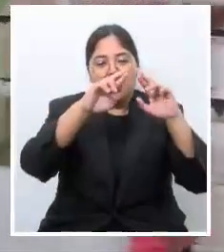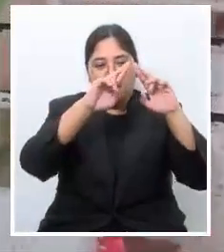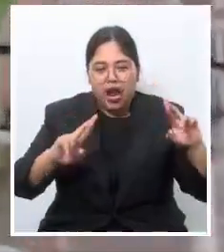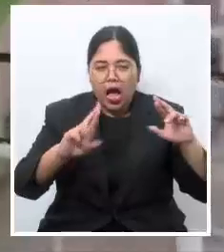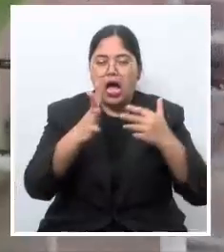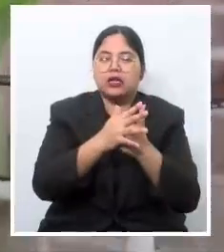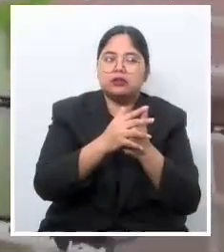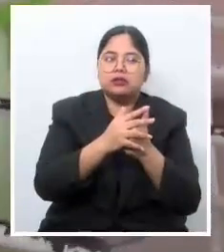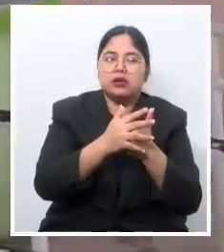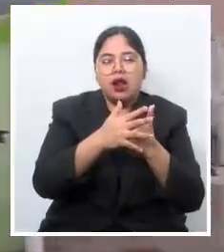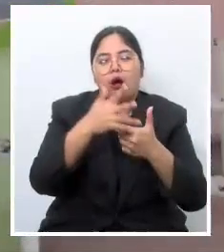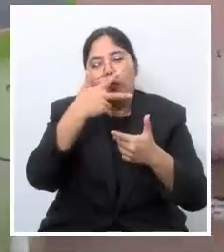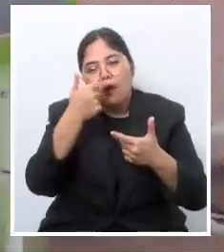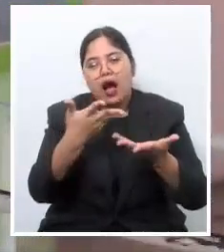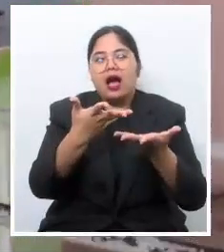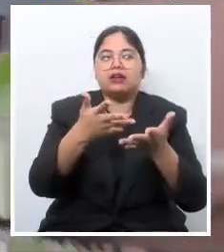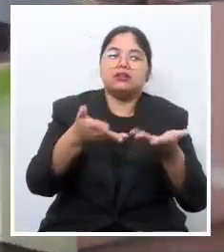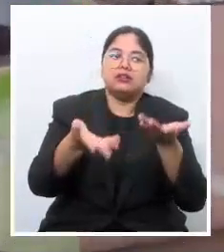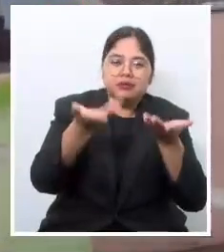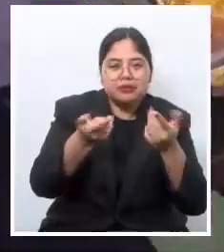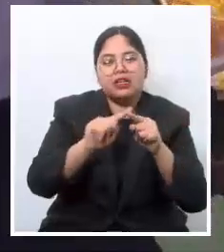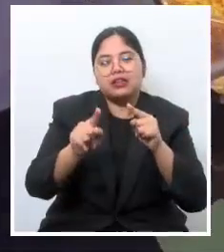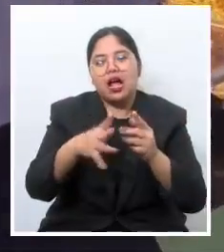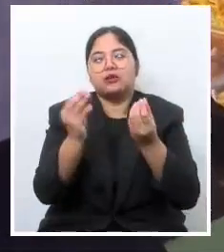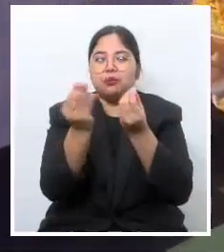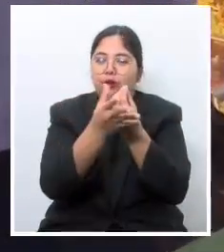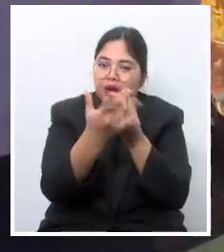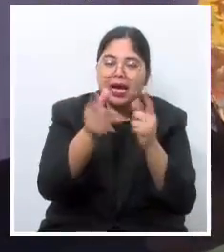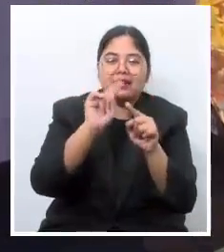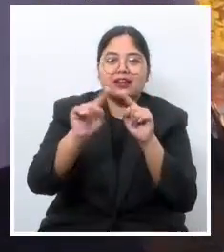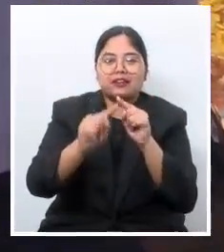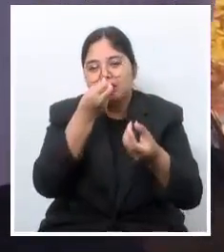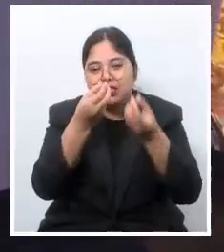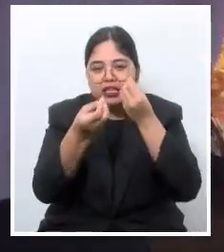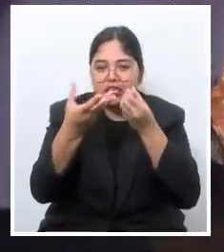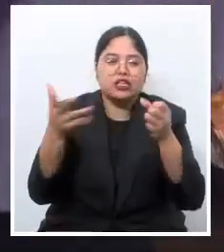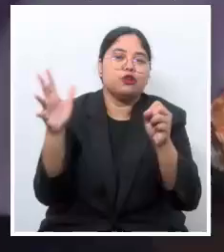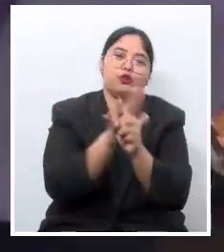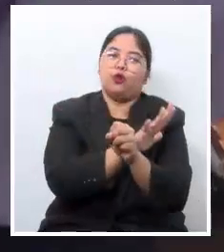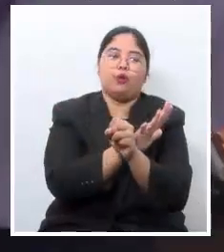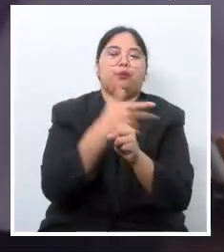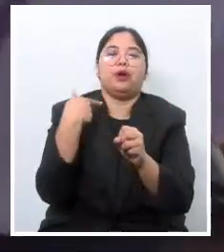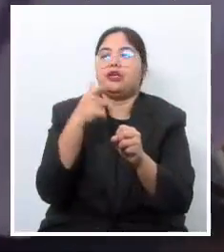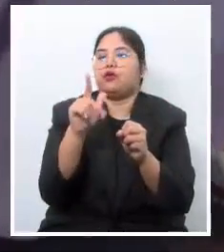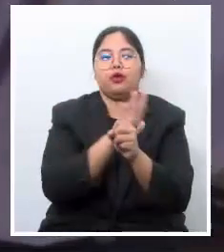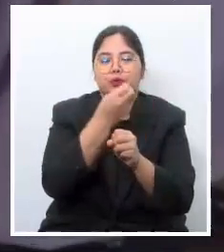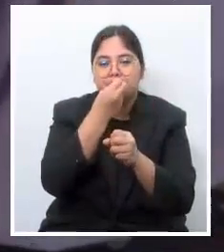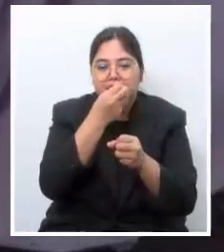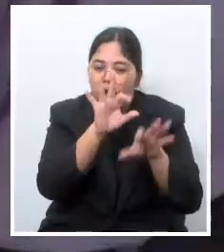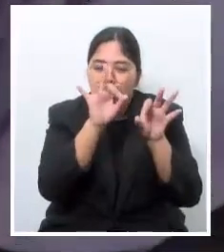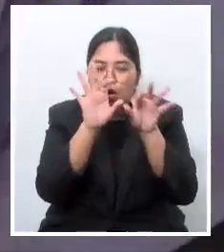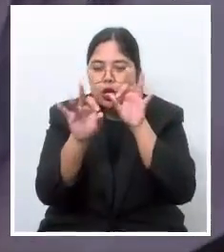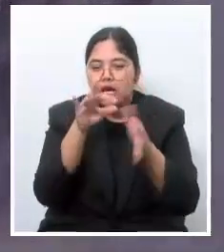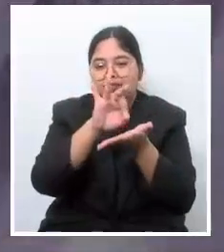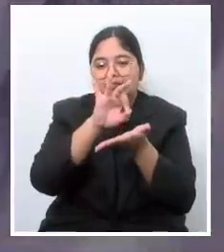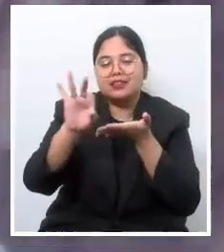คาวอาหารหวานหรือแม้กระทั่งผลไม้เพื่อให้นักเรียนได้รับสารอาหารอย่างครบถ้วนและนักเรียนเลือกซื้อเลือกรับ